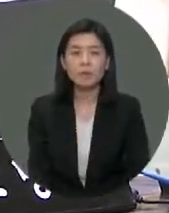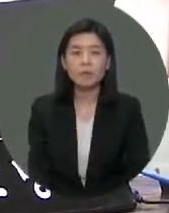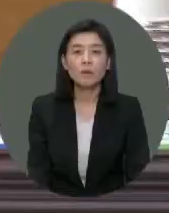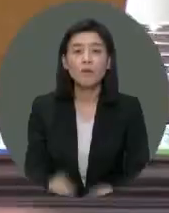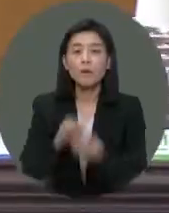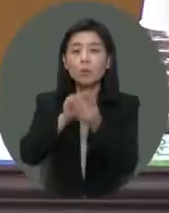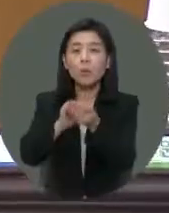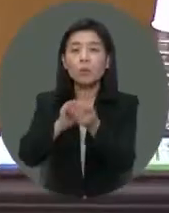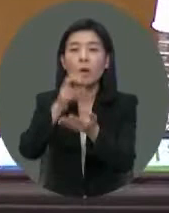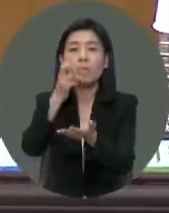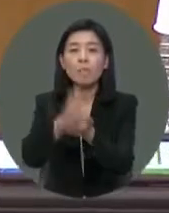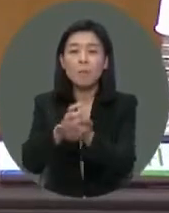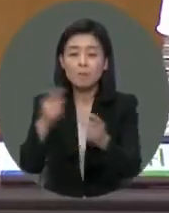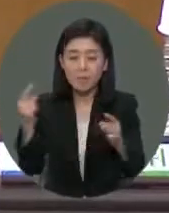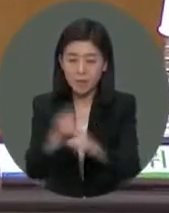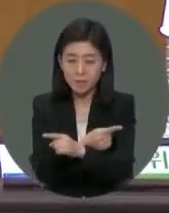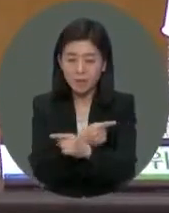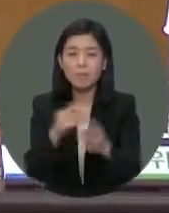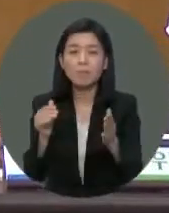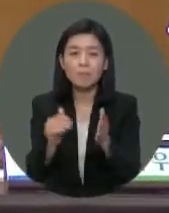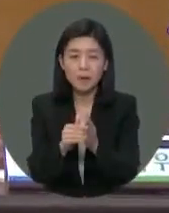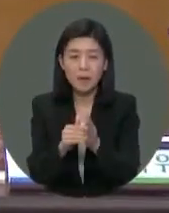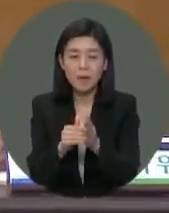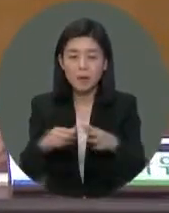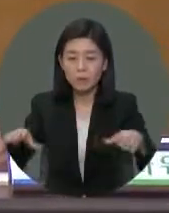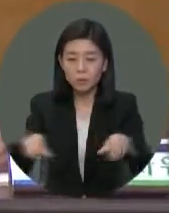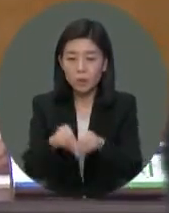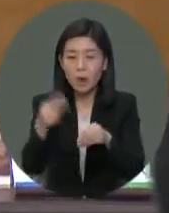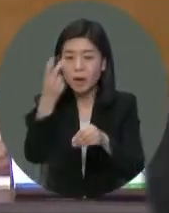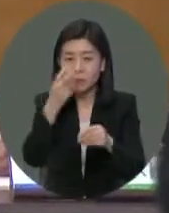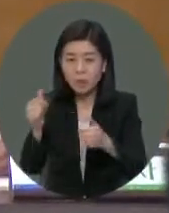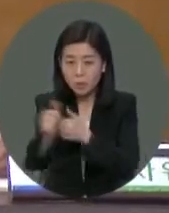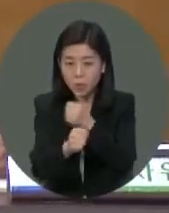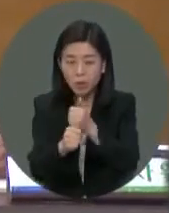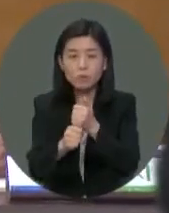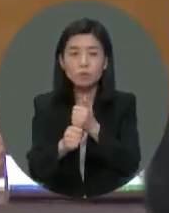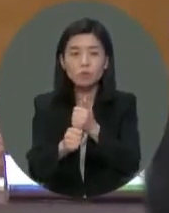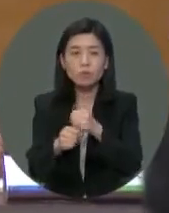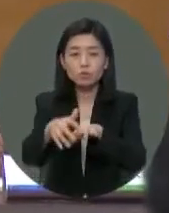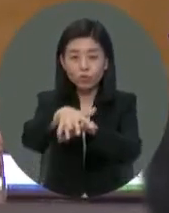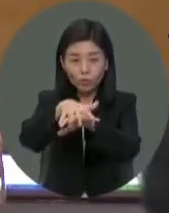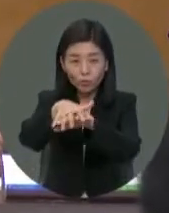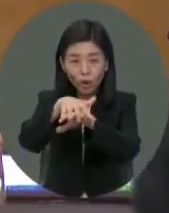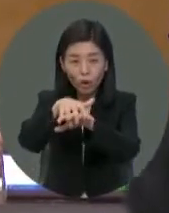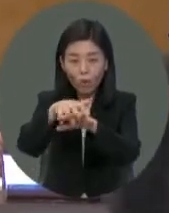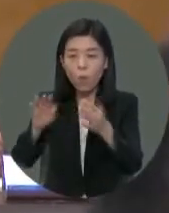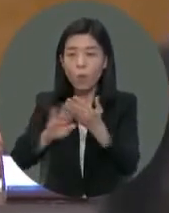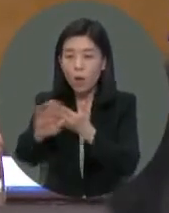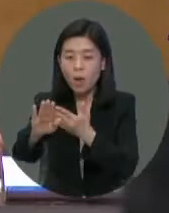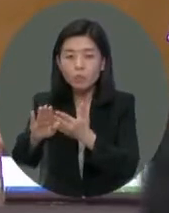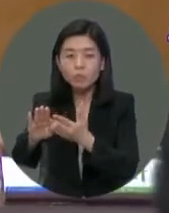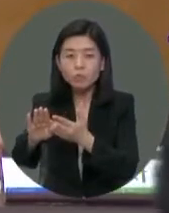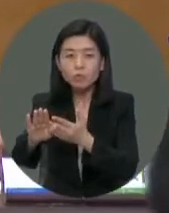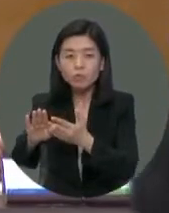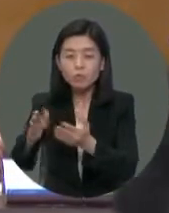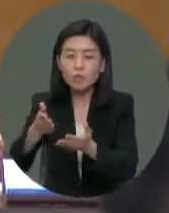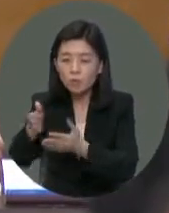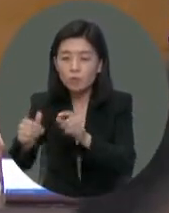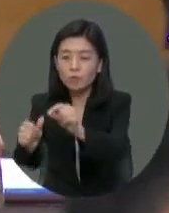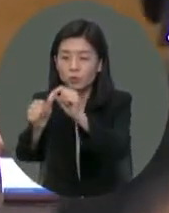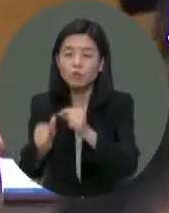그 정확한 사이에 현재 외부 전문가 2명으로 하고 조합장 두 분인데요 앞으로 향후에는